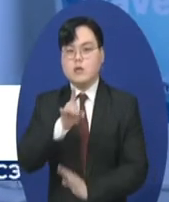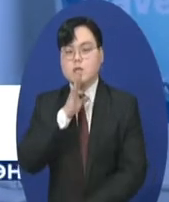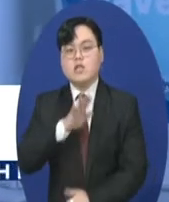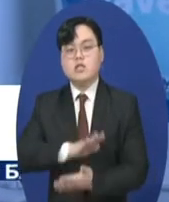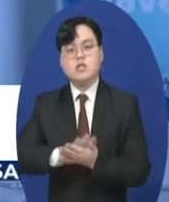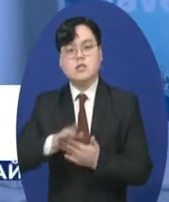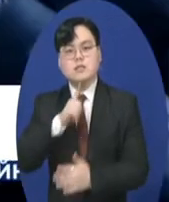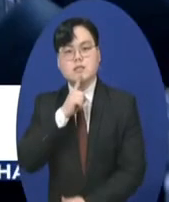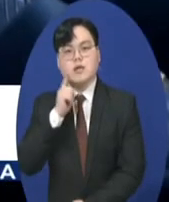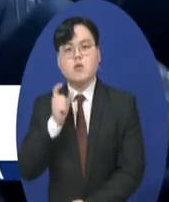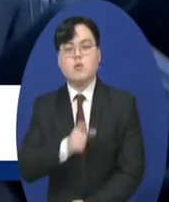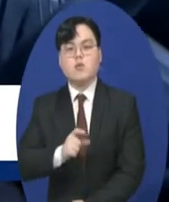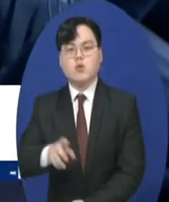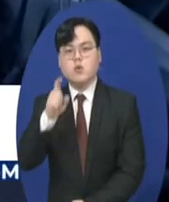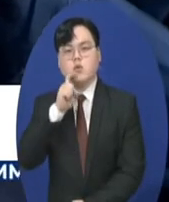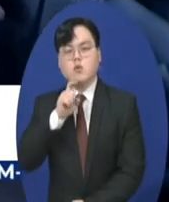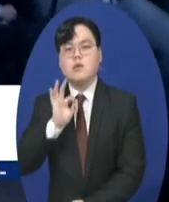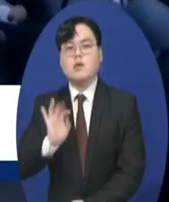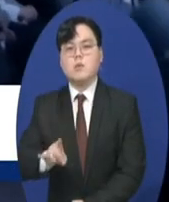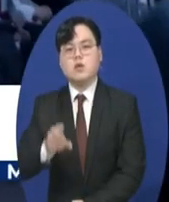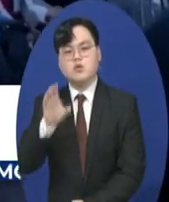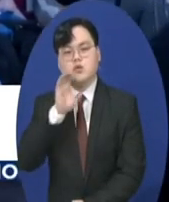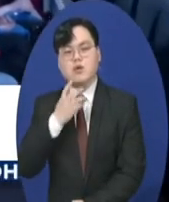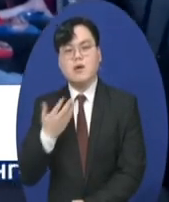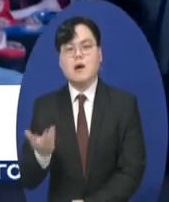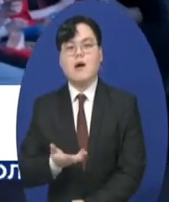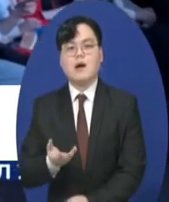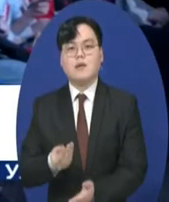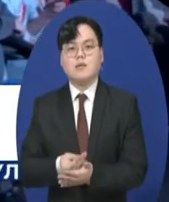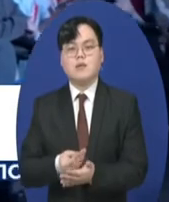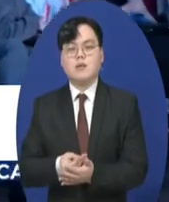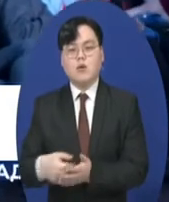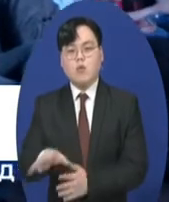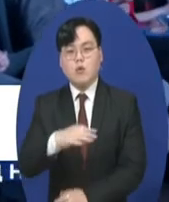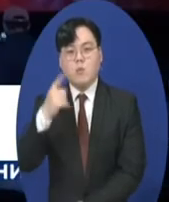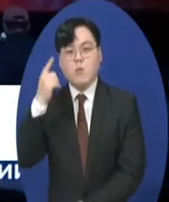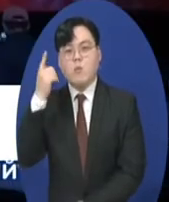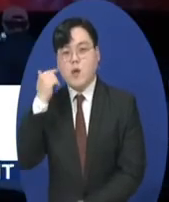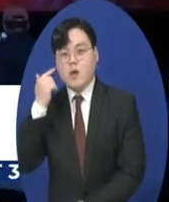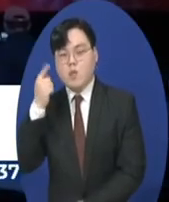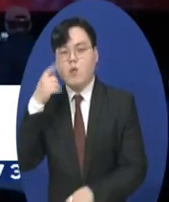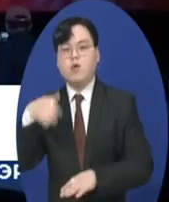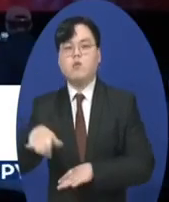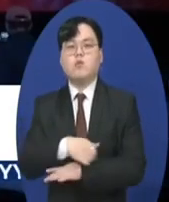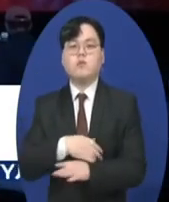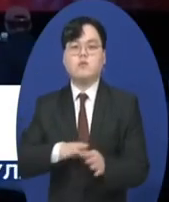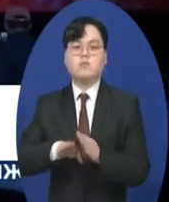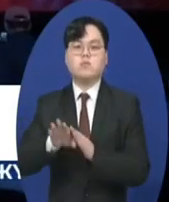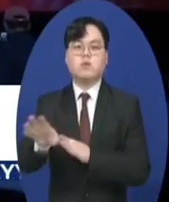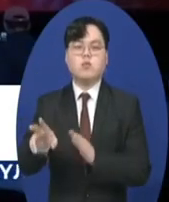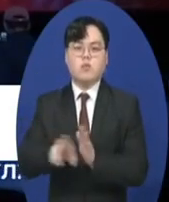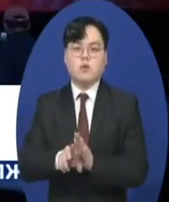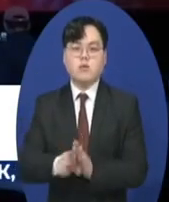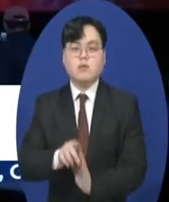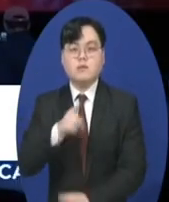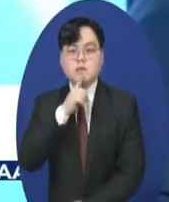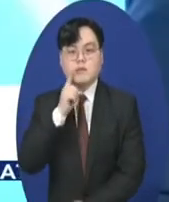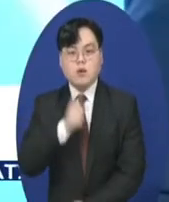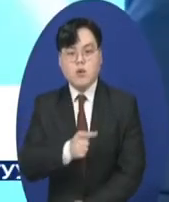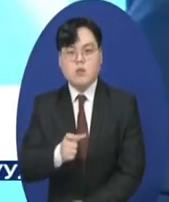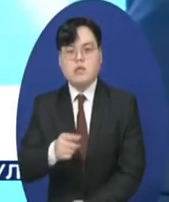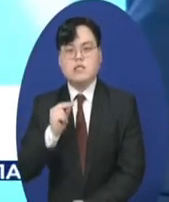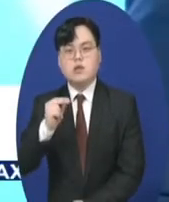Шинэ үеийн залуус юу хүсэж явдаг вэ? Тэдний сонирхол хаашаа чиглэж байна вэ гэдгийг мэдэж байж улс орны ирээдүй тодорхойлогдно.